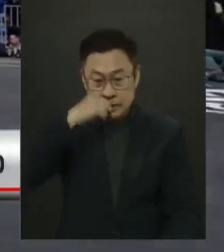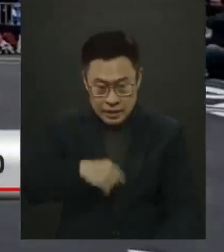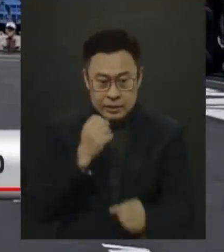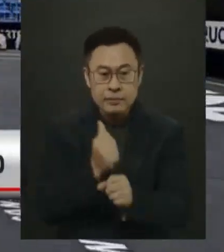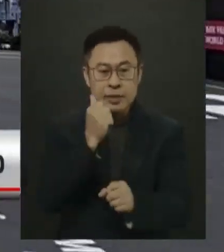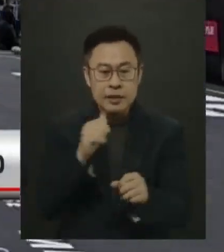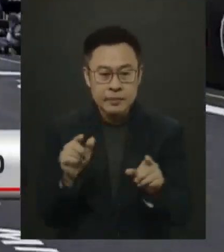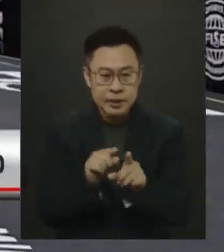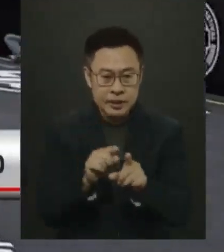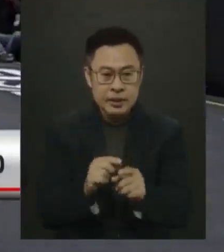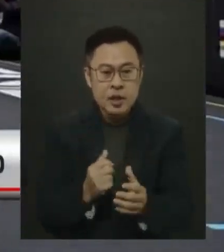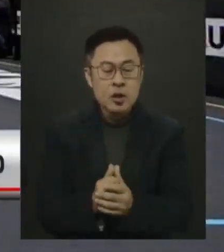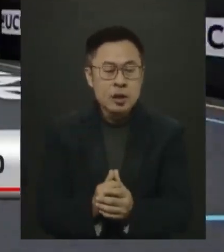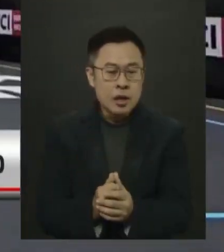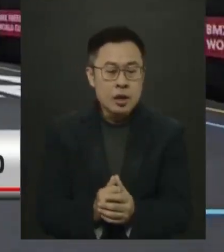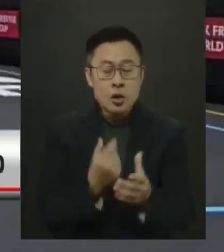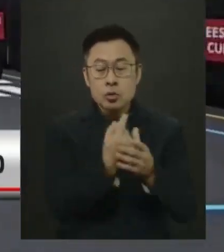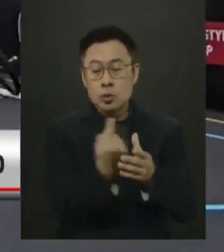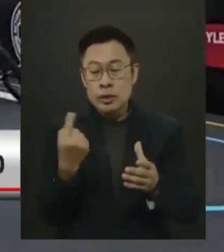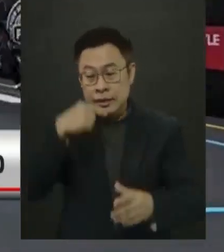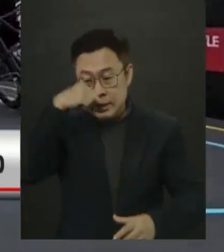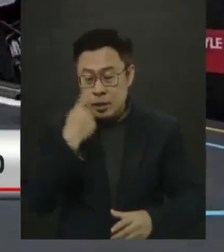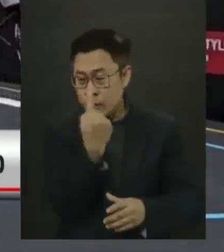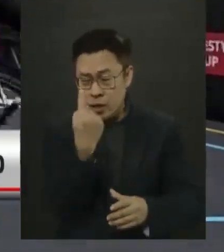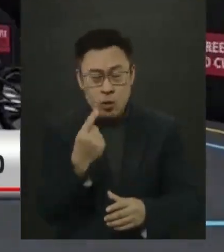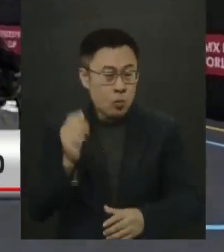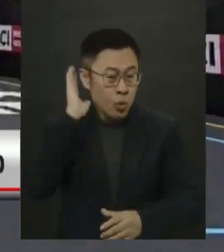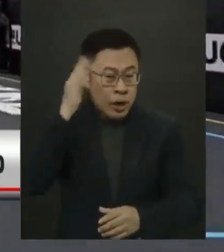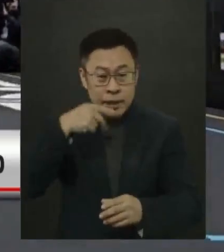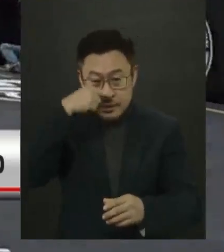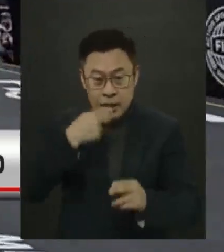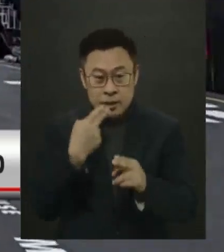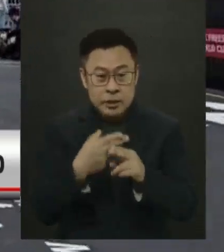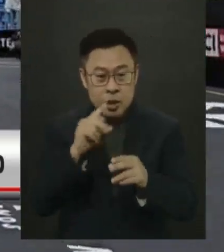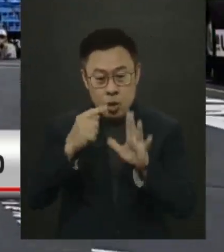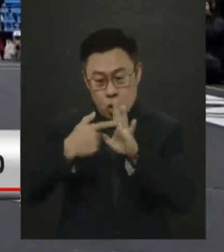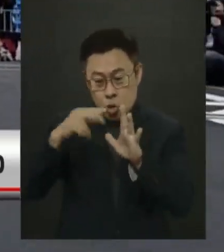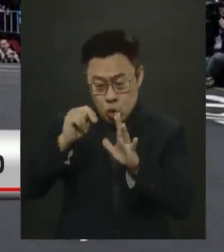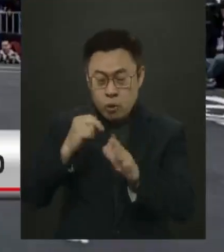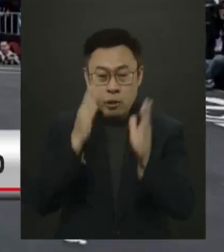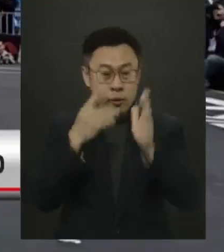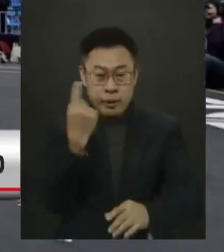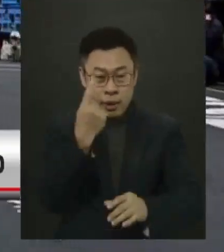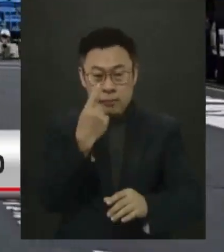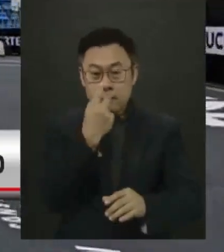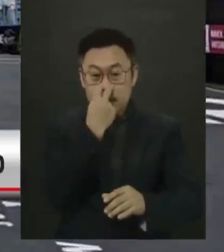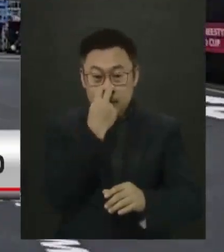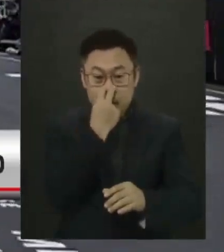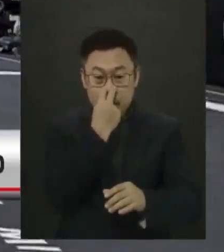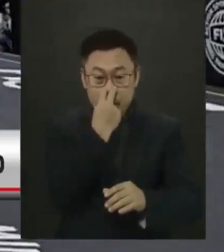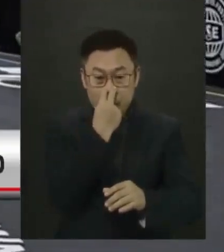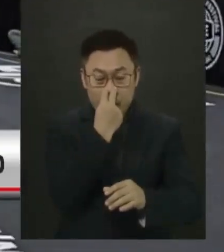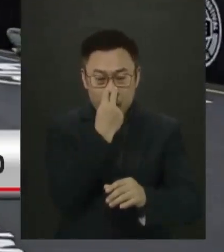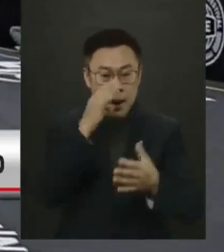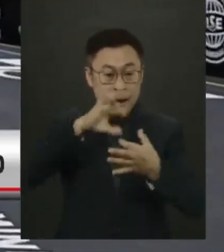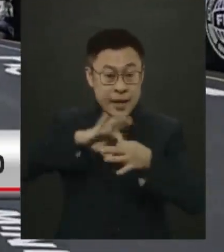แข่งขันครับประเภทรายการนี้เนี่ยตัวแทนหนึ่งเดียวของไทยก็คือตูนภาคภูมิผู้สะอาดครับนักกีฬาเอ็กซ์ตรีมทีมชาติไทยเนี่ยสามารถผ่าน